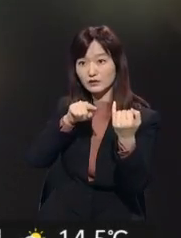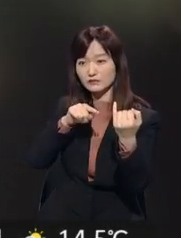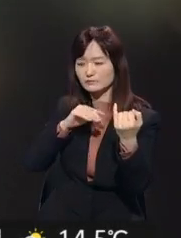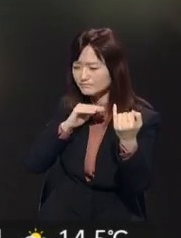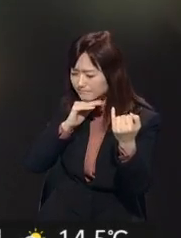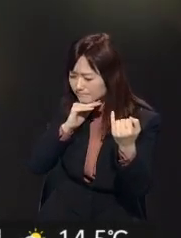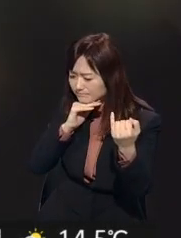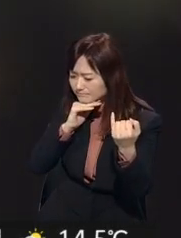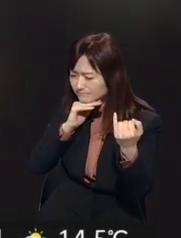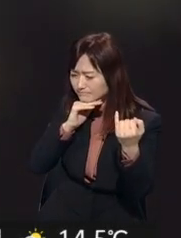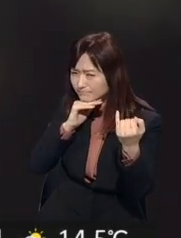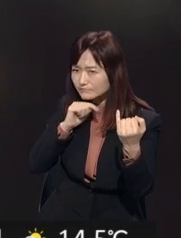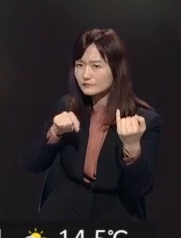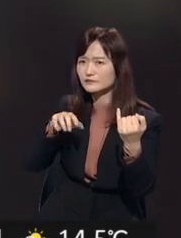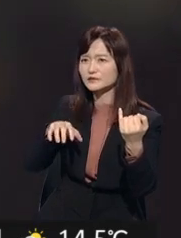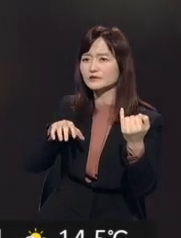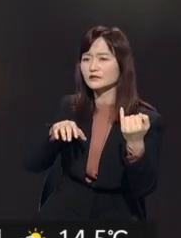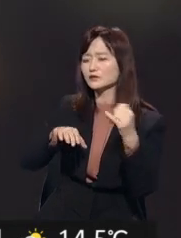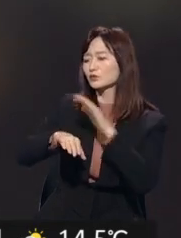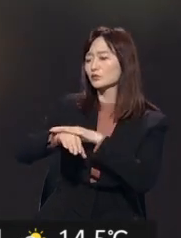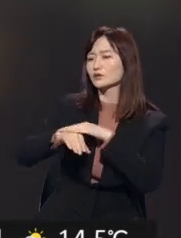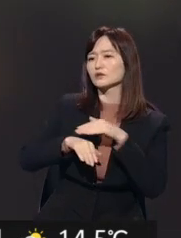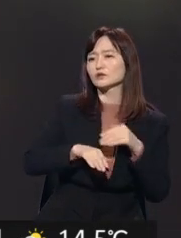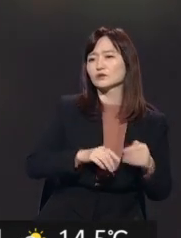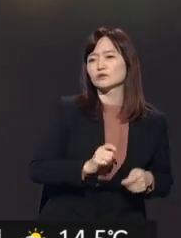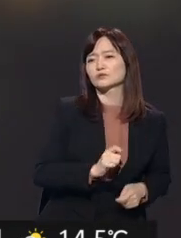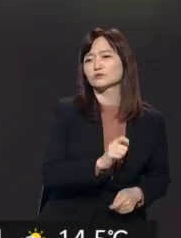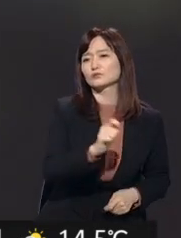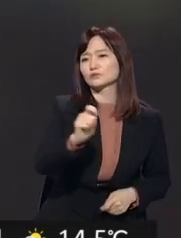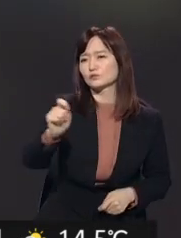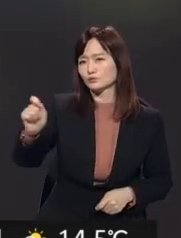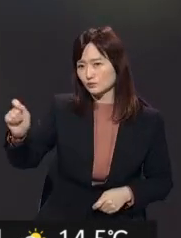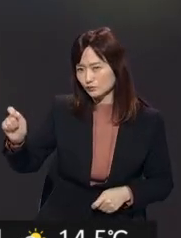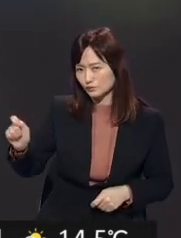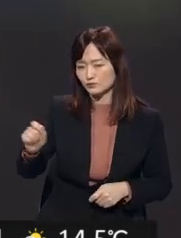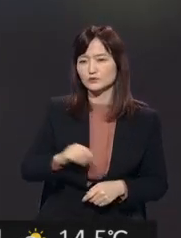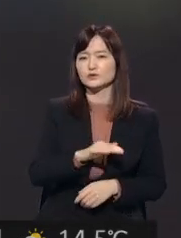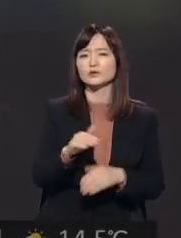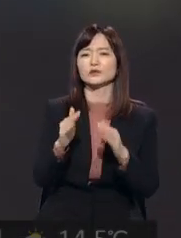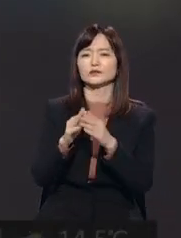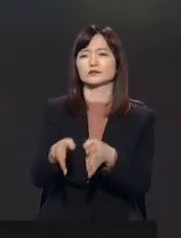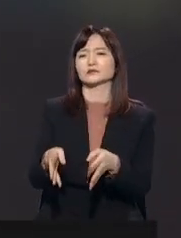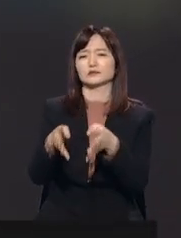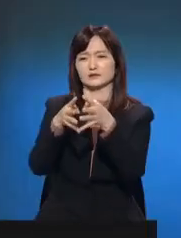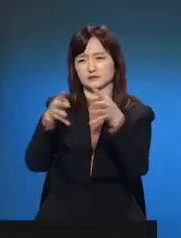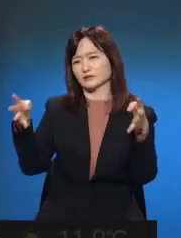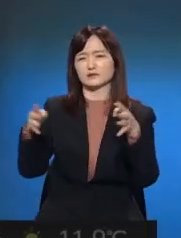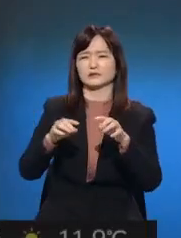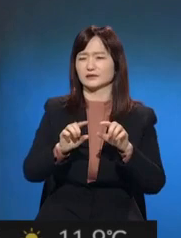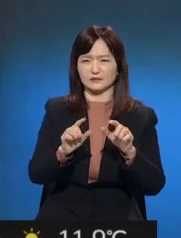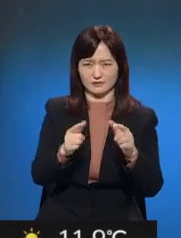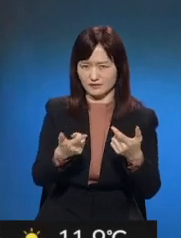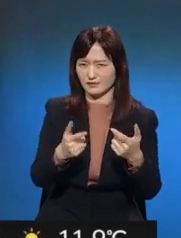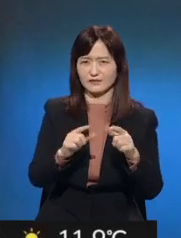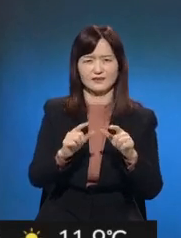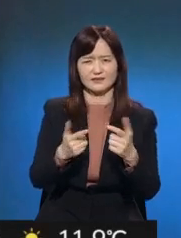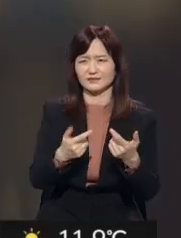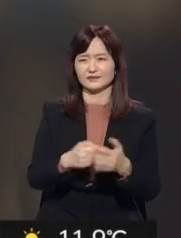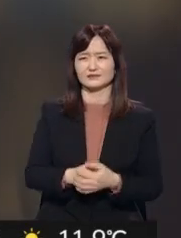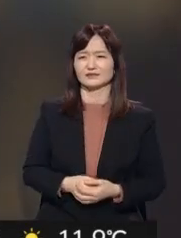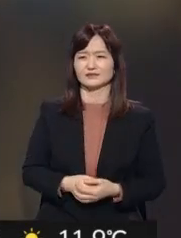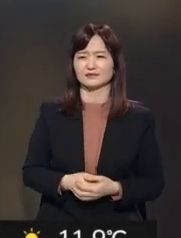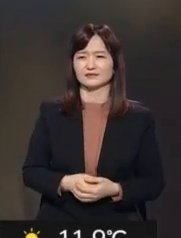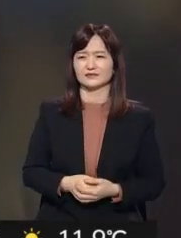조금만 기다려주세요. 여기서 우회전이에요. 저희 집 4층. 그런 분들이 더 그래요. 아니야. 그래서 그런